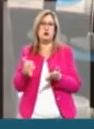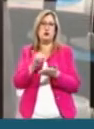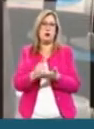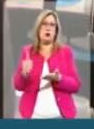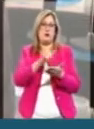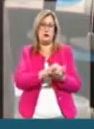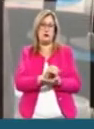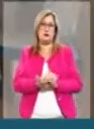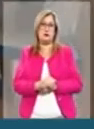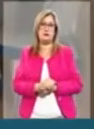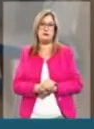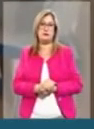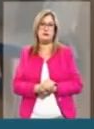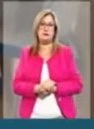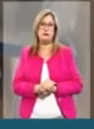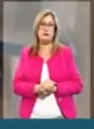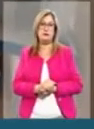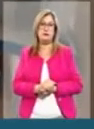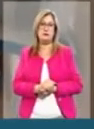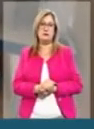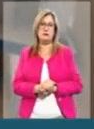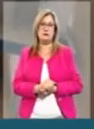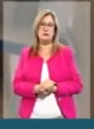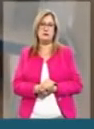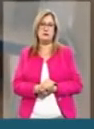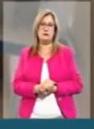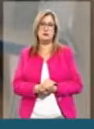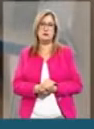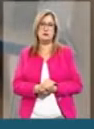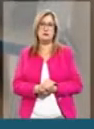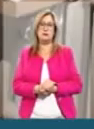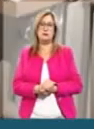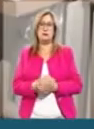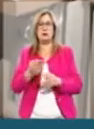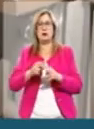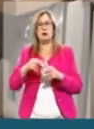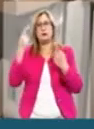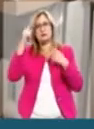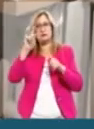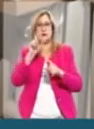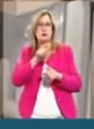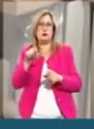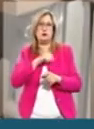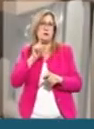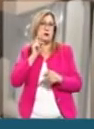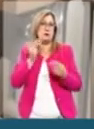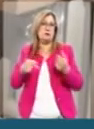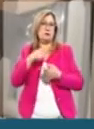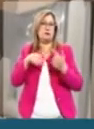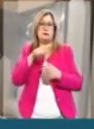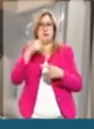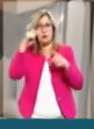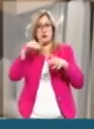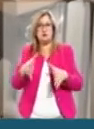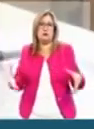кәсіпкерлер қабылдау алу үстінде. Жас кәсіпкерлердің бұл бастамасы қала басшыларының жәрдемімен жүзеге асуда. Олар грант арқылы үкіметтен қаралған